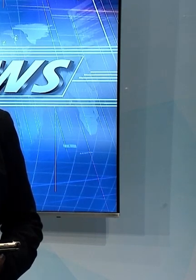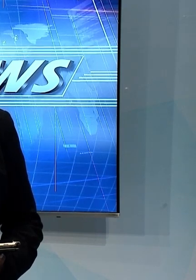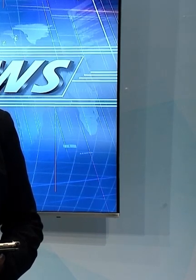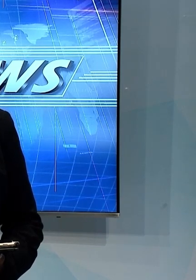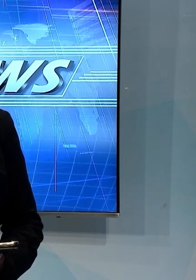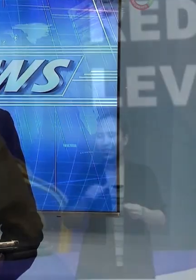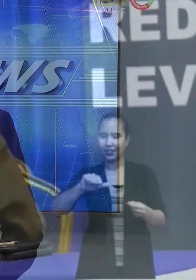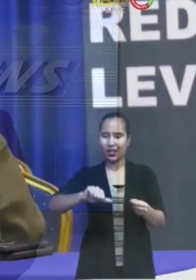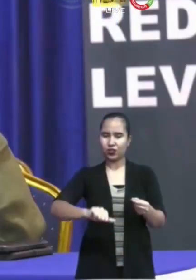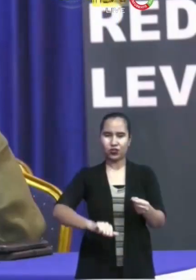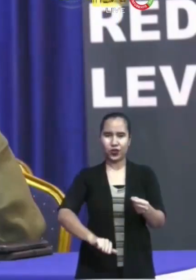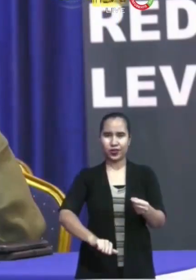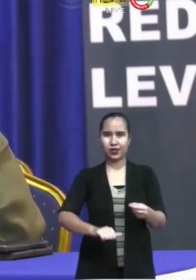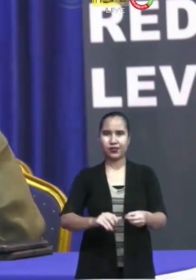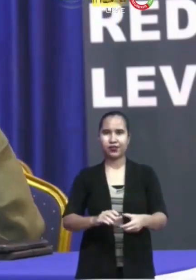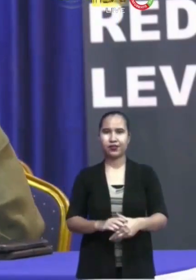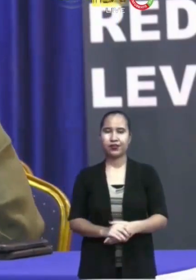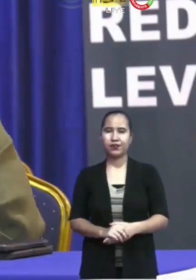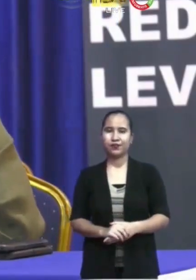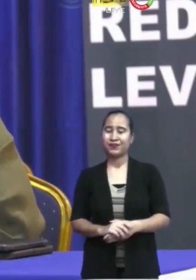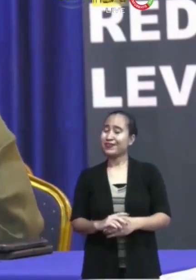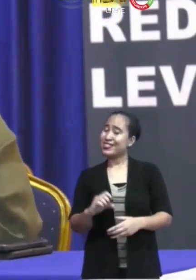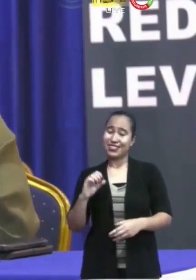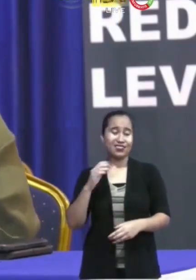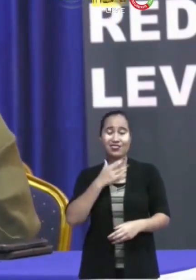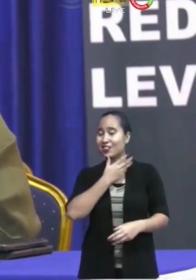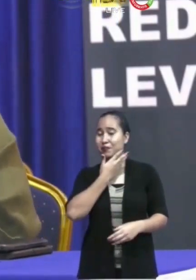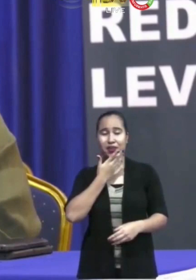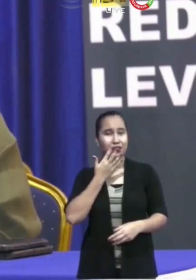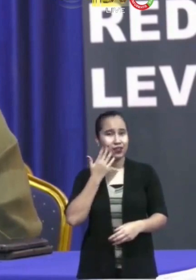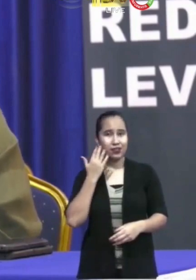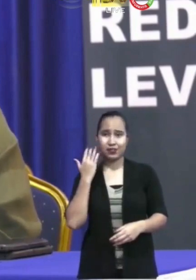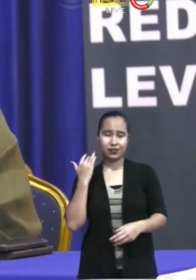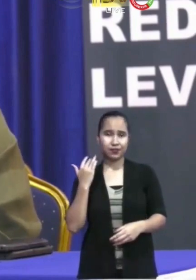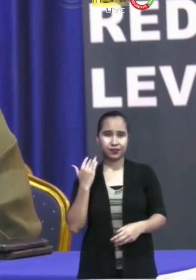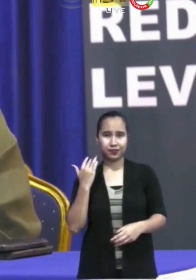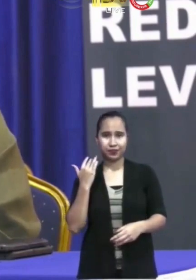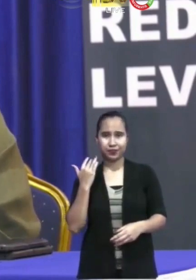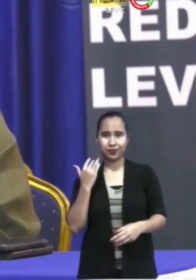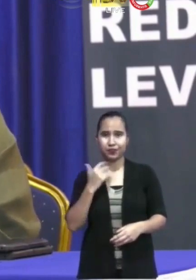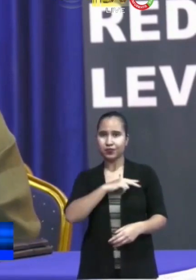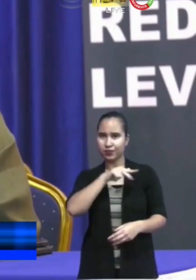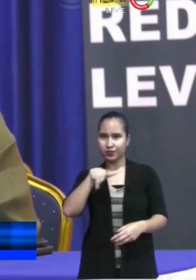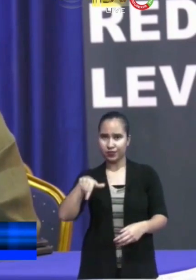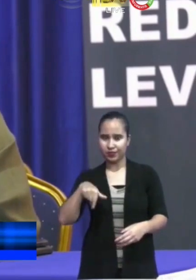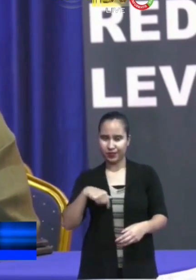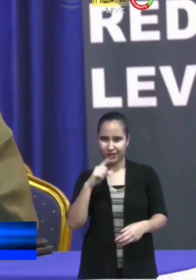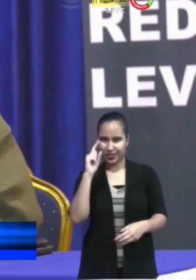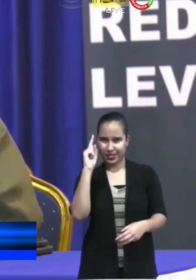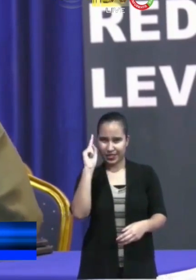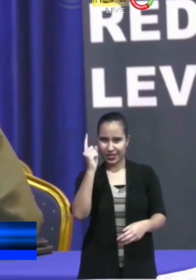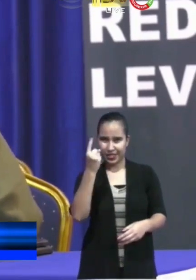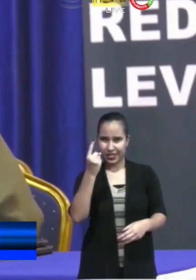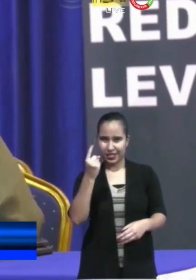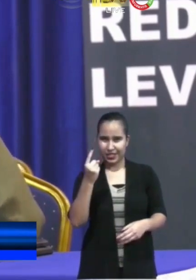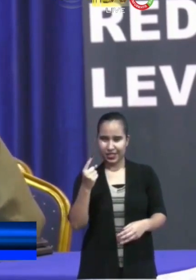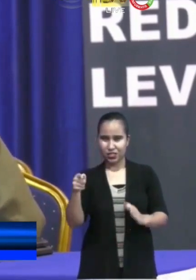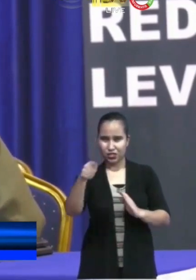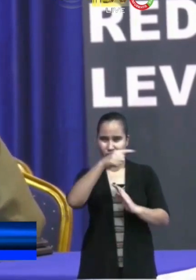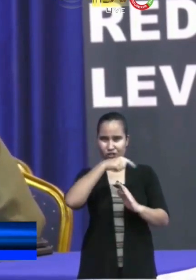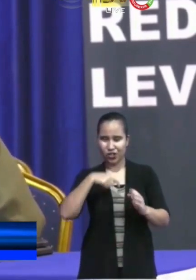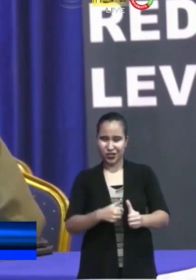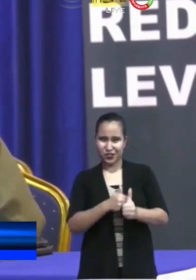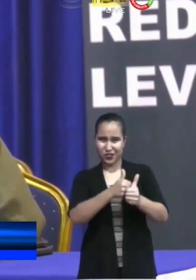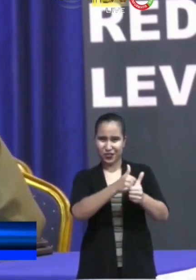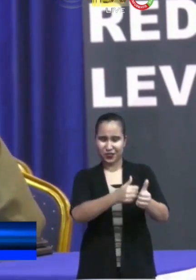is. Het is niet eenvoudig. We hebben de eerste ronde effecten